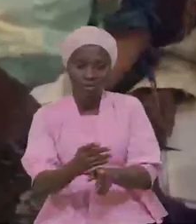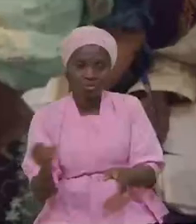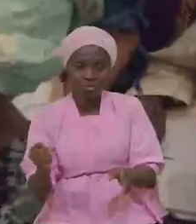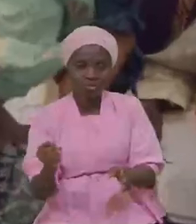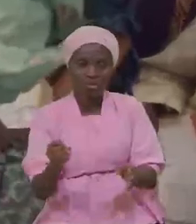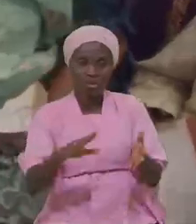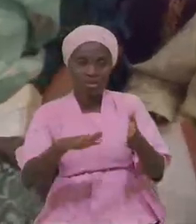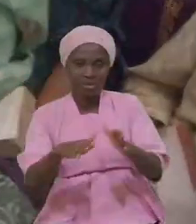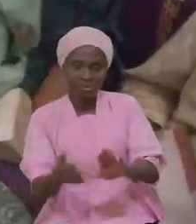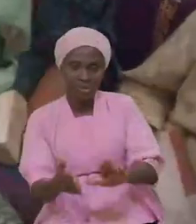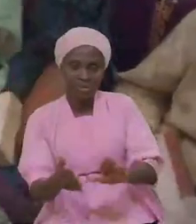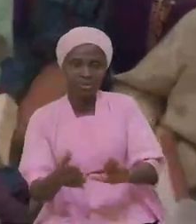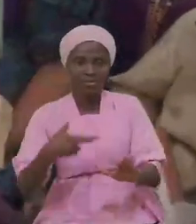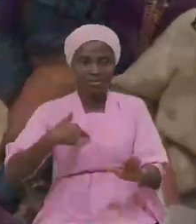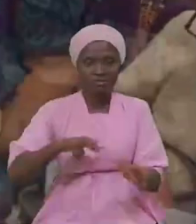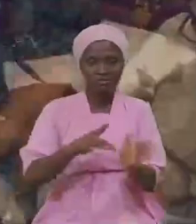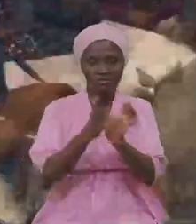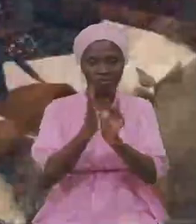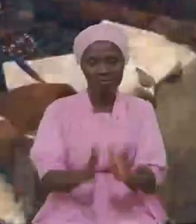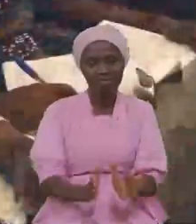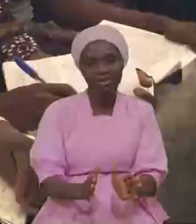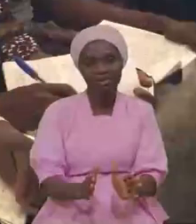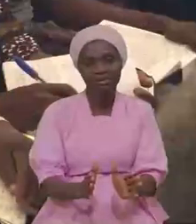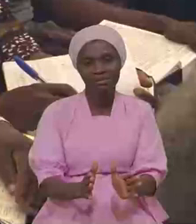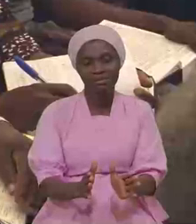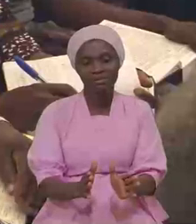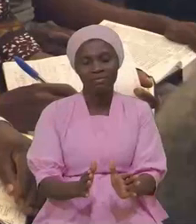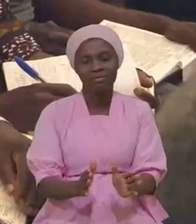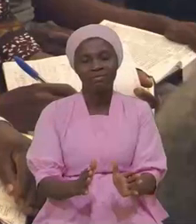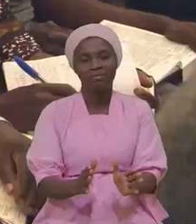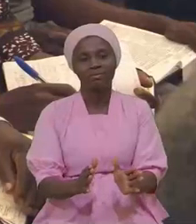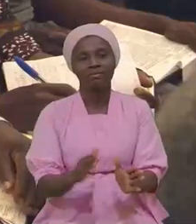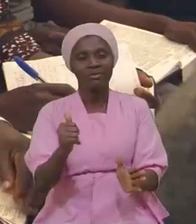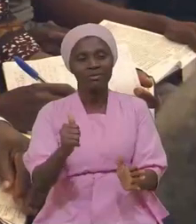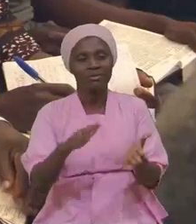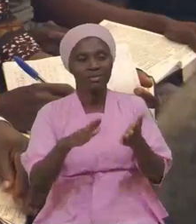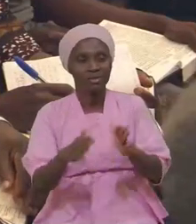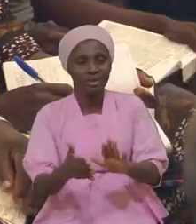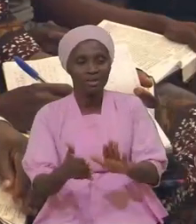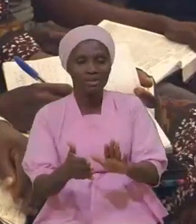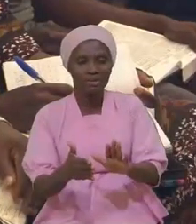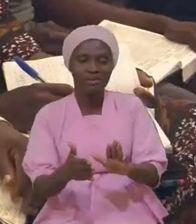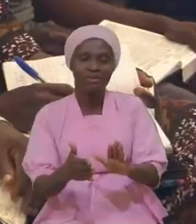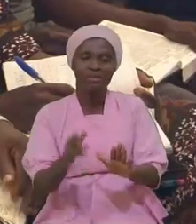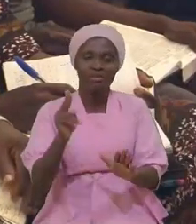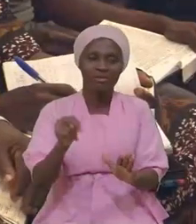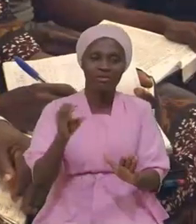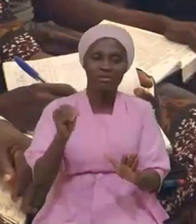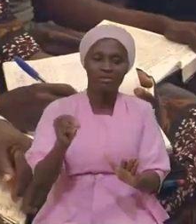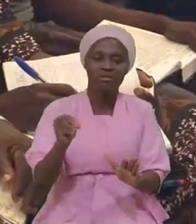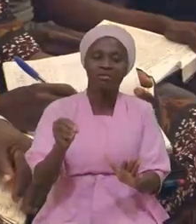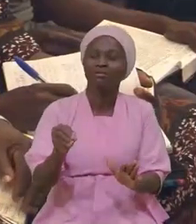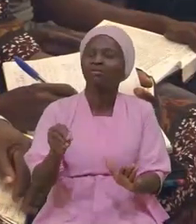un chrétien mort nominal. Une foi morte produit les